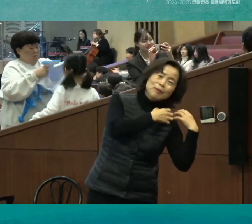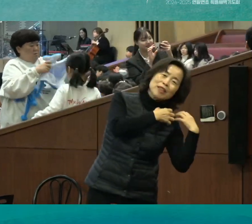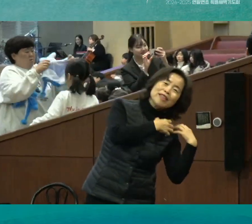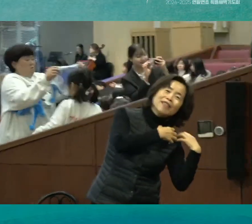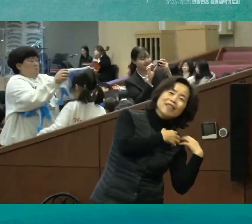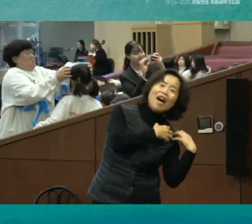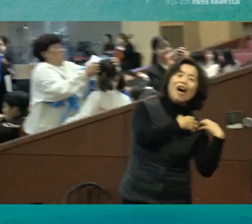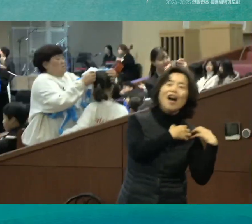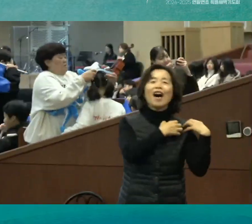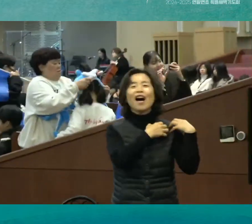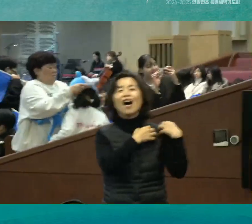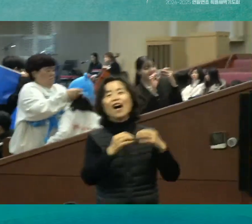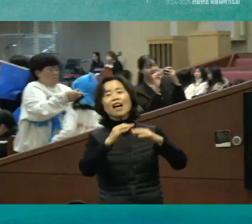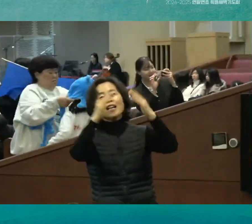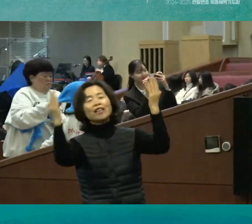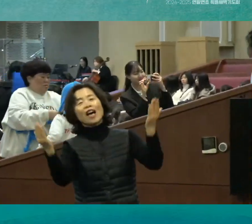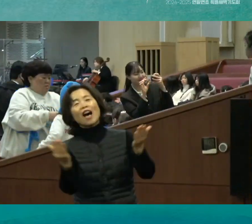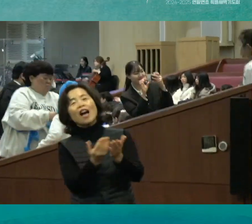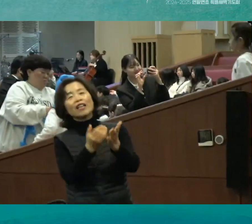짐진 자